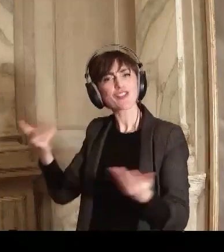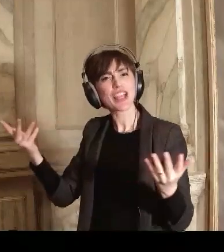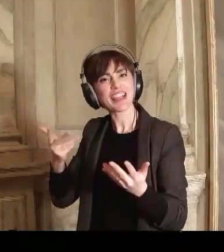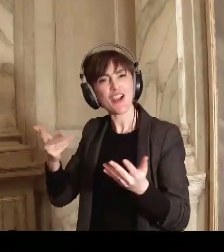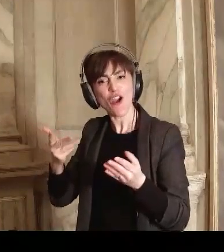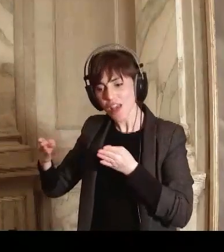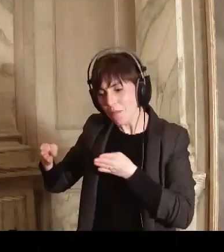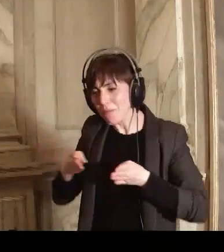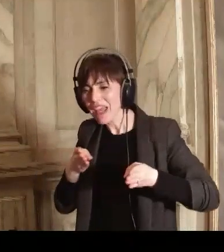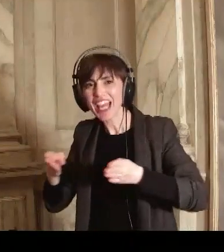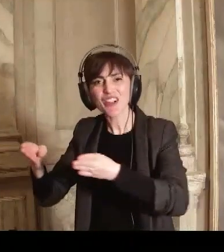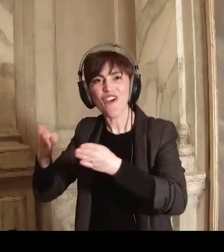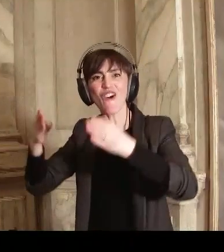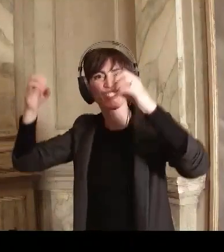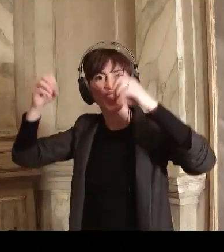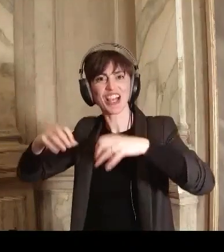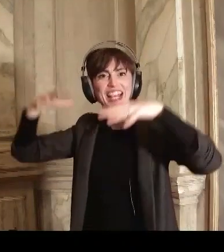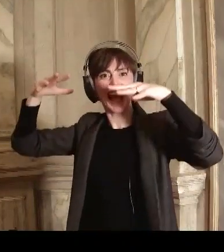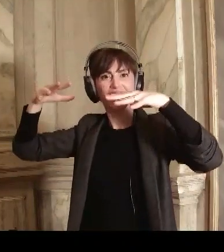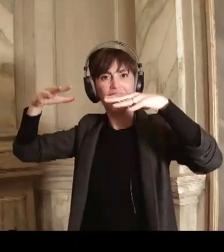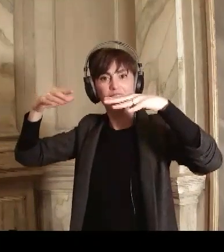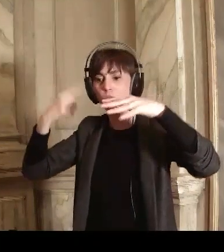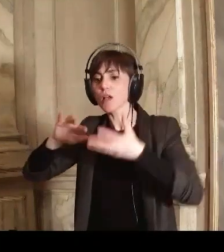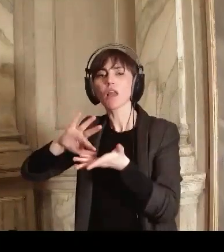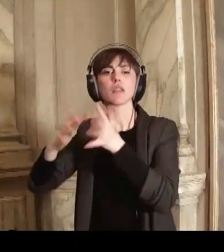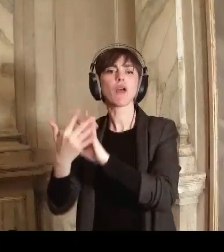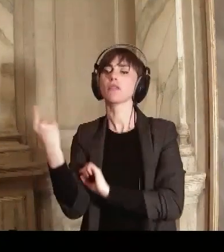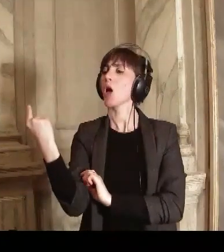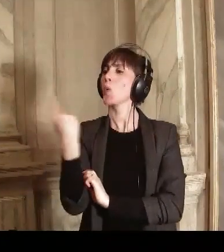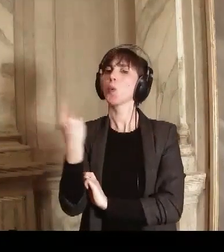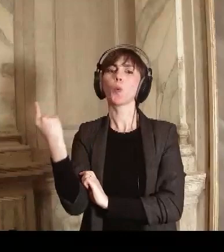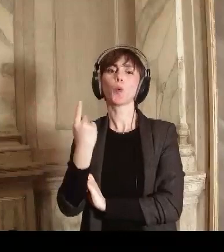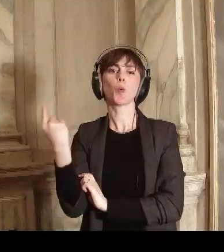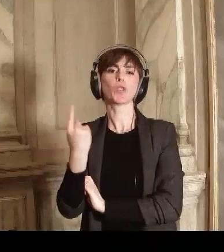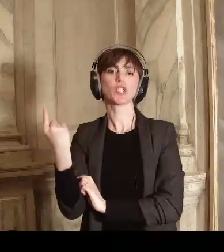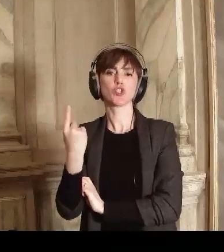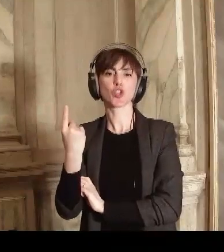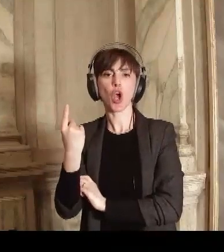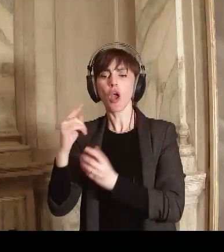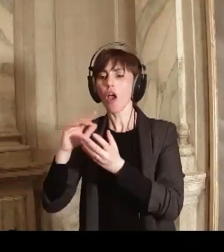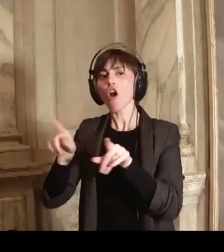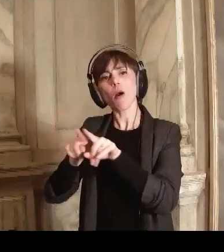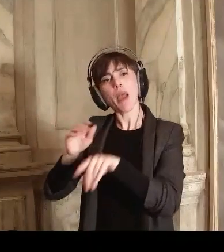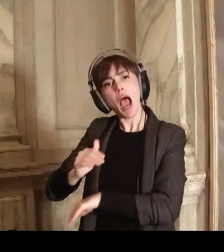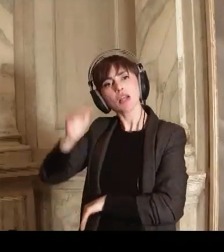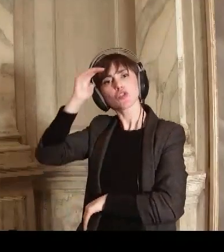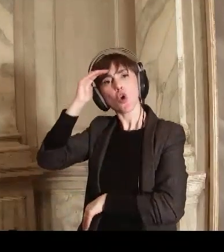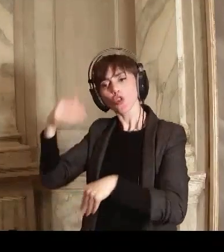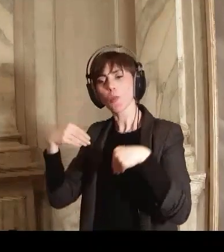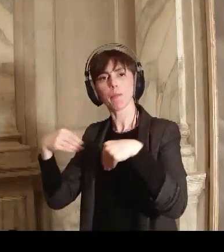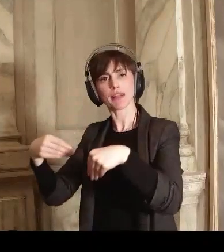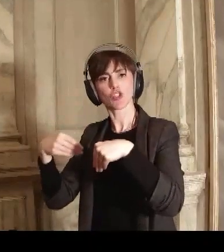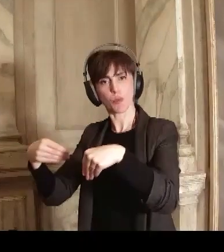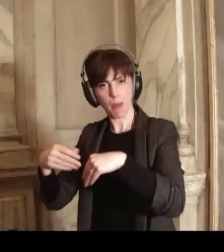la cognizione di un'unicità sfolgorante che si fa ascolto partecipato. Il teatro, l'arte devono tornare ad occupare